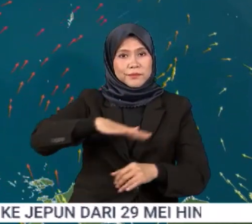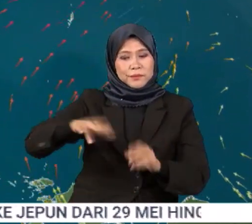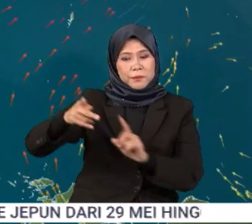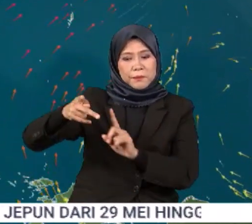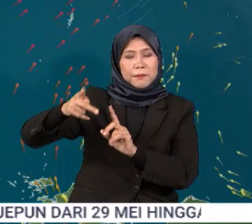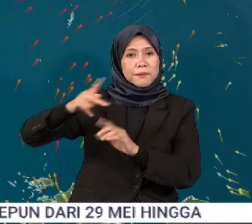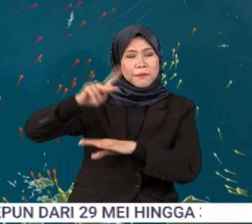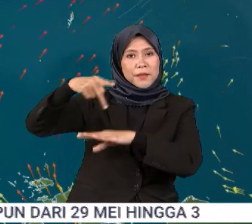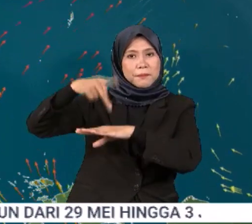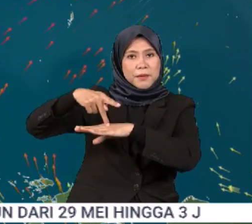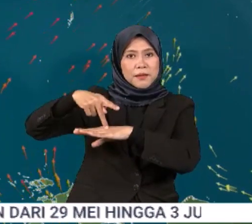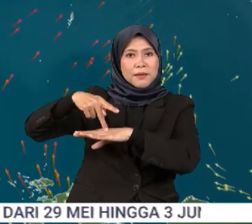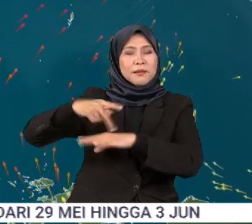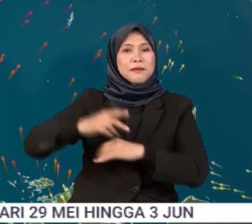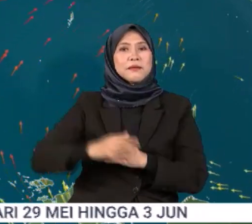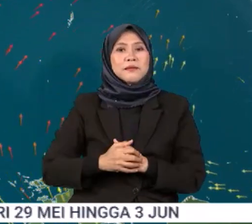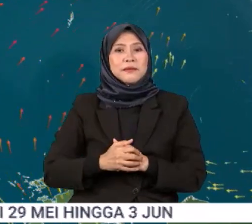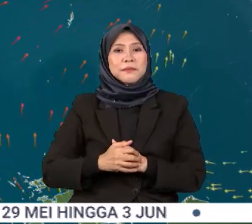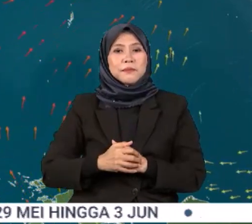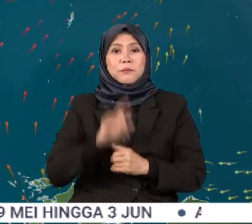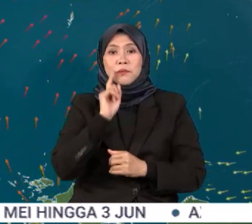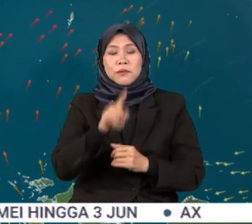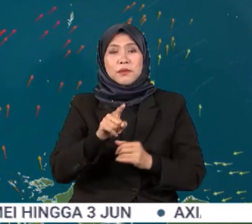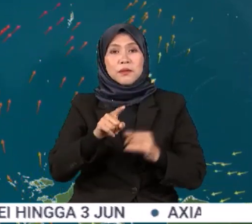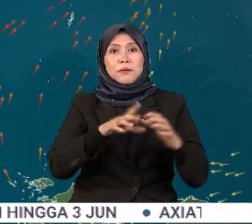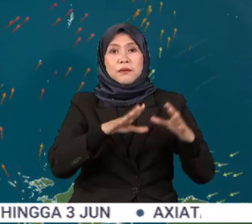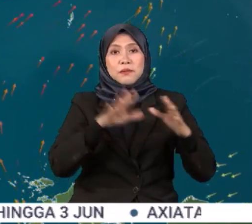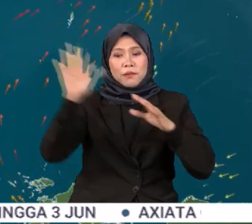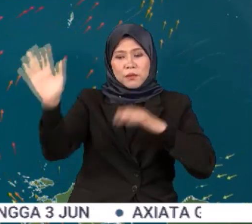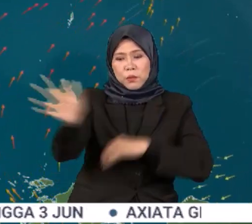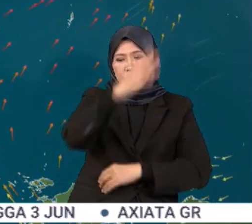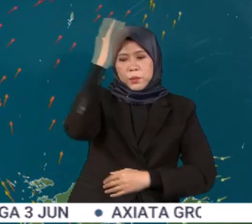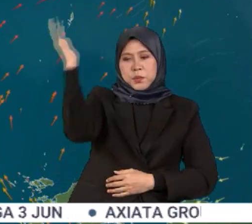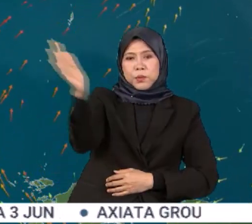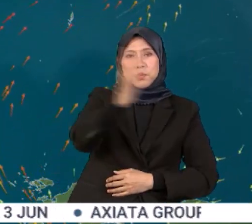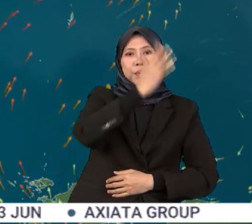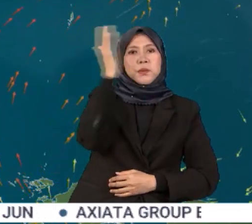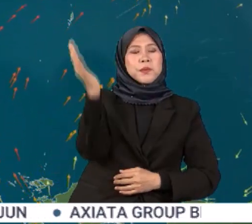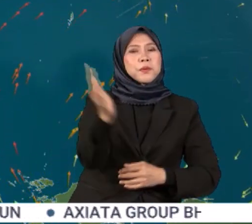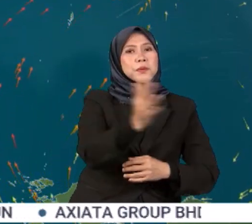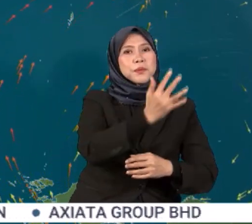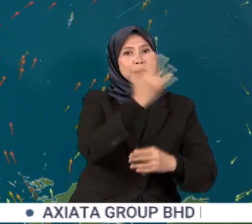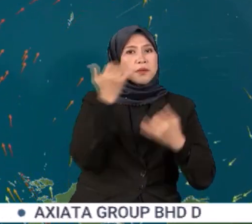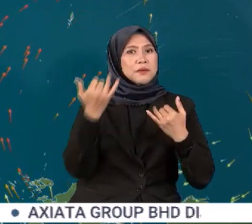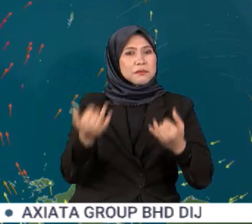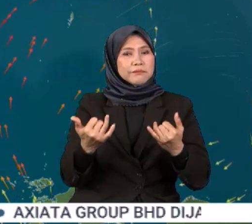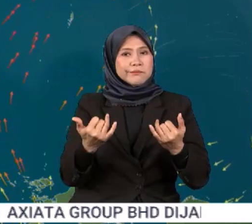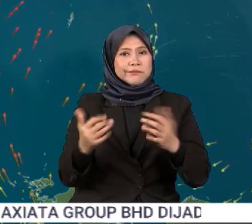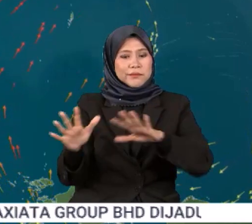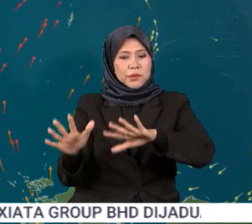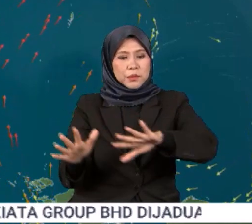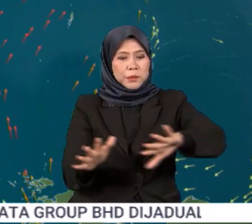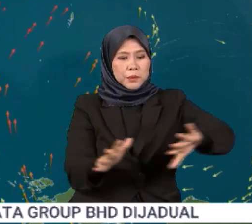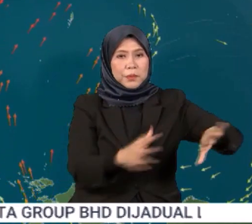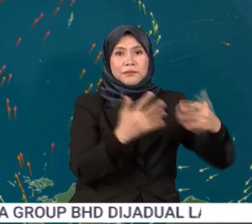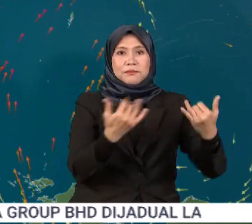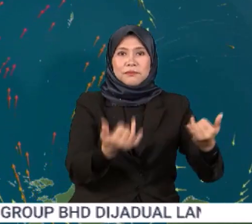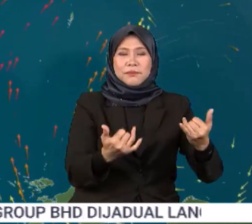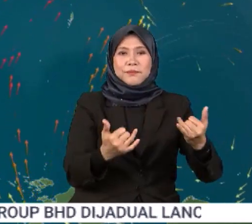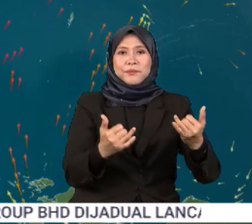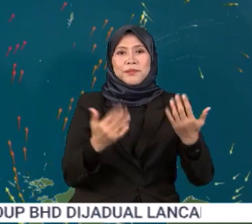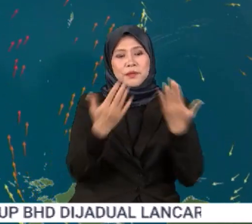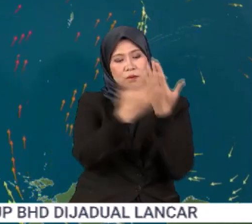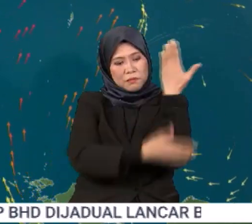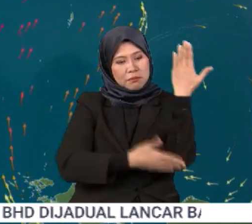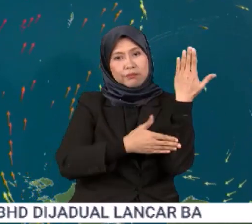Filipina. Taufan ini dijangkakan bergerak ke arah baratan dan semakin menjauhi rantau negara kita